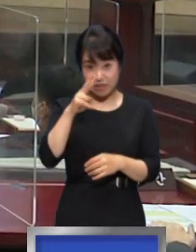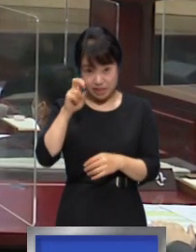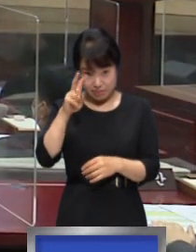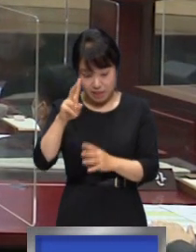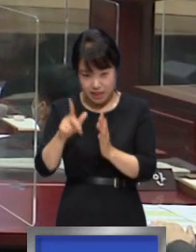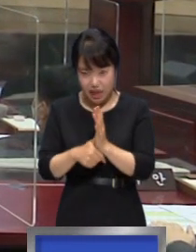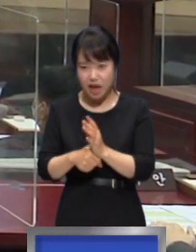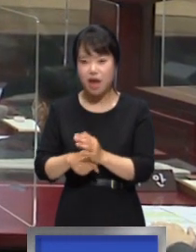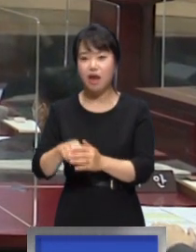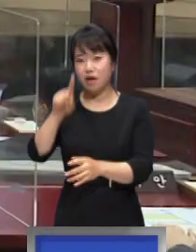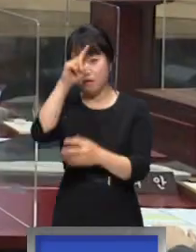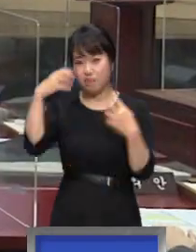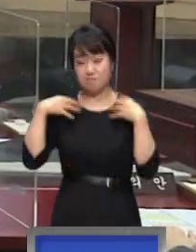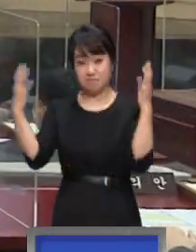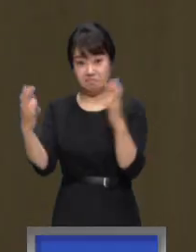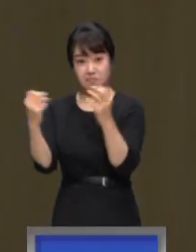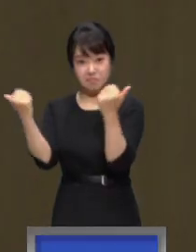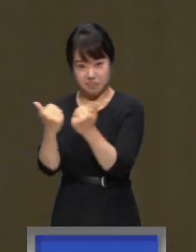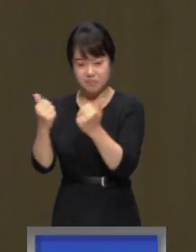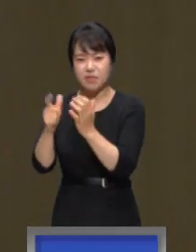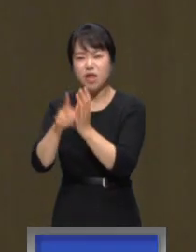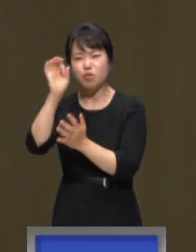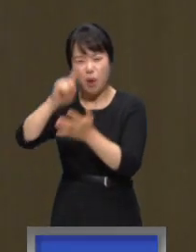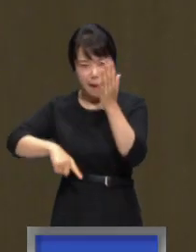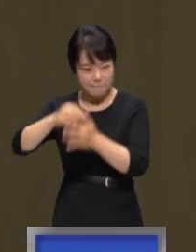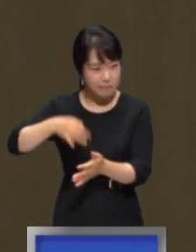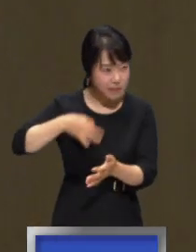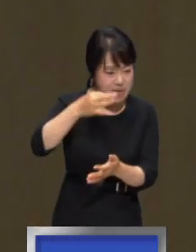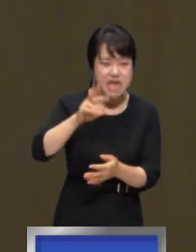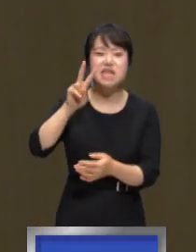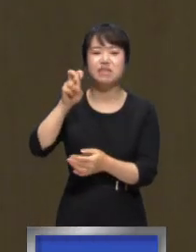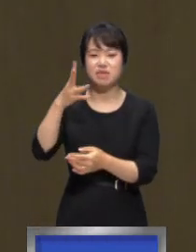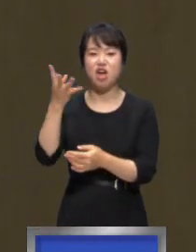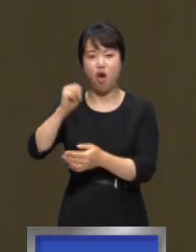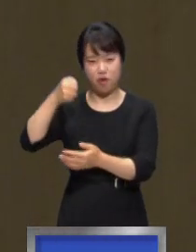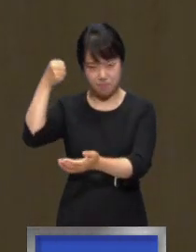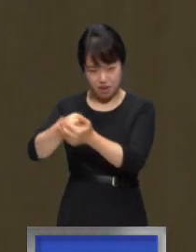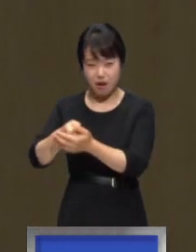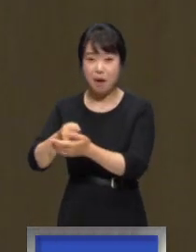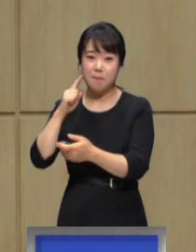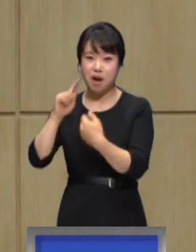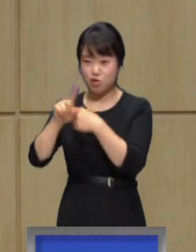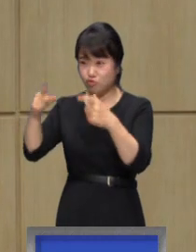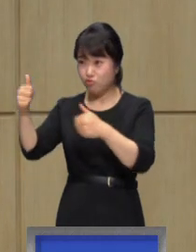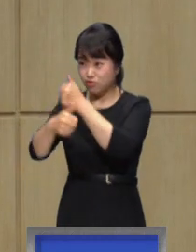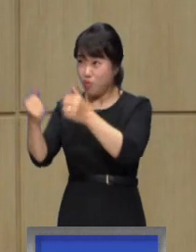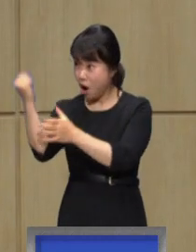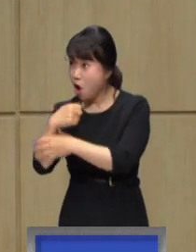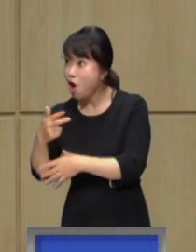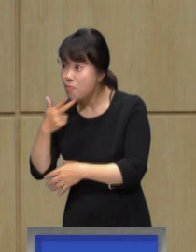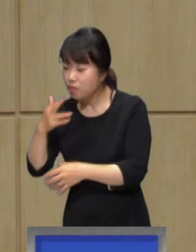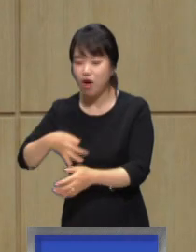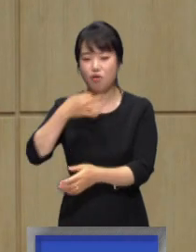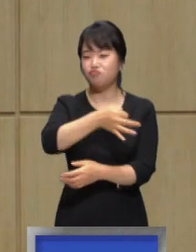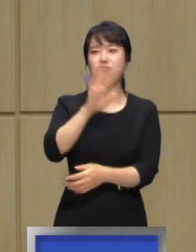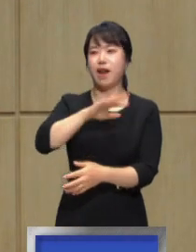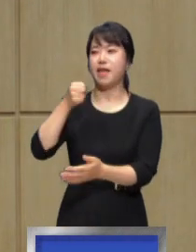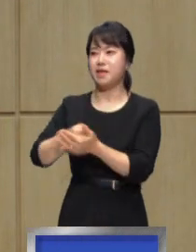2022년 본 예산에 변상금 25억 원을 편성하며 구의회 허가 없이는 지불하지 않겠다던